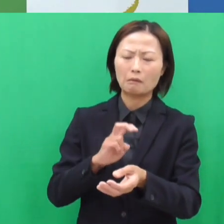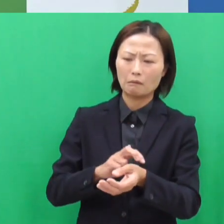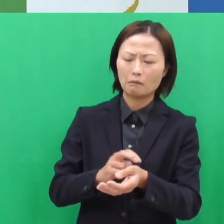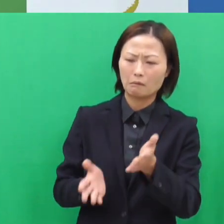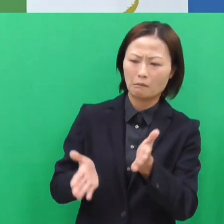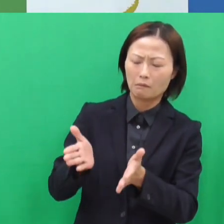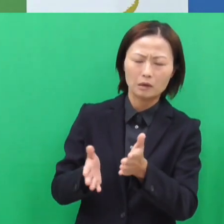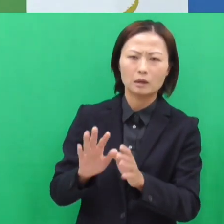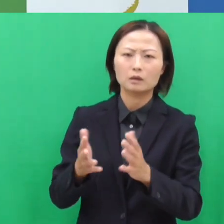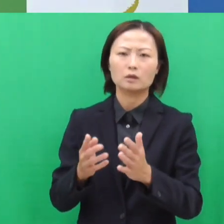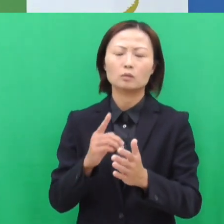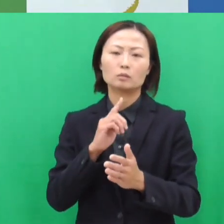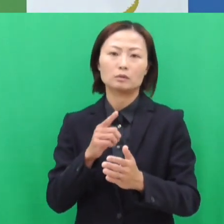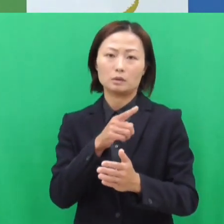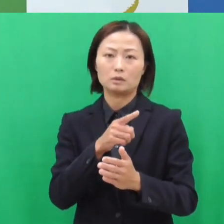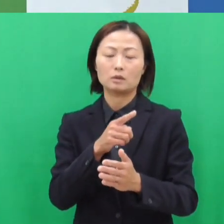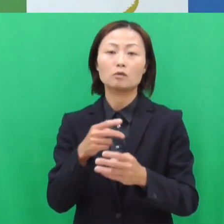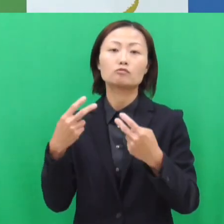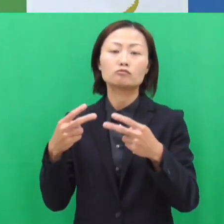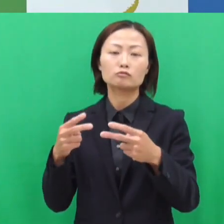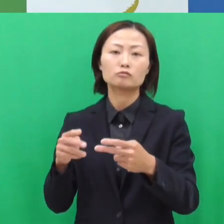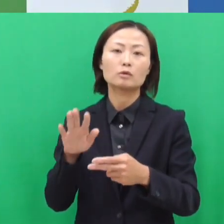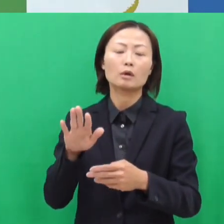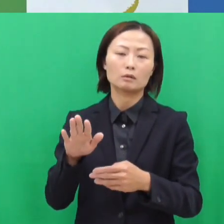こちらがありました